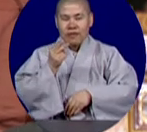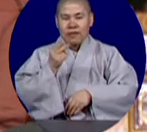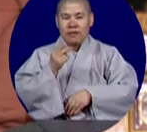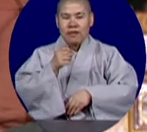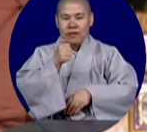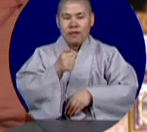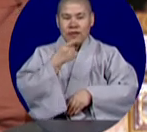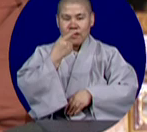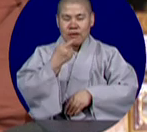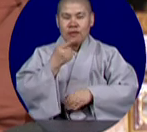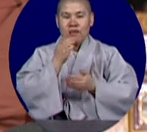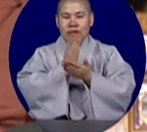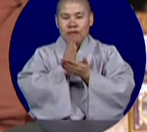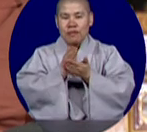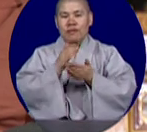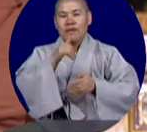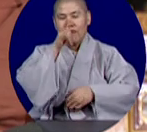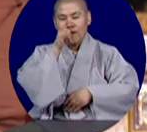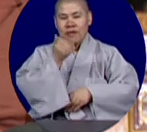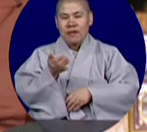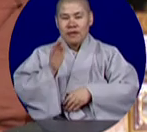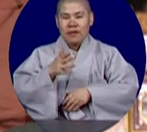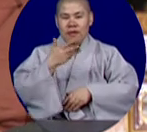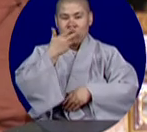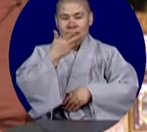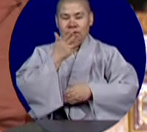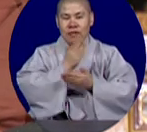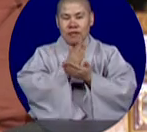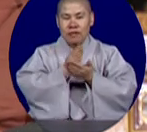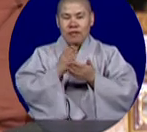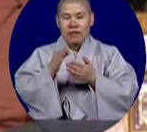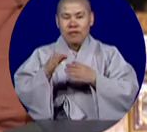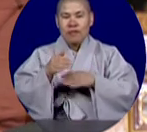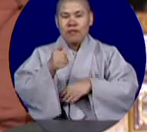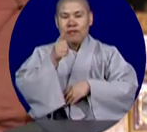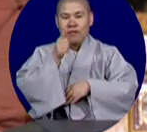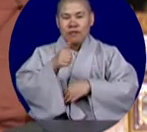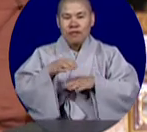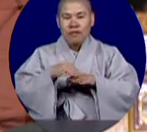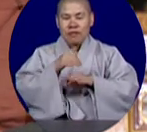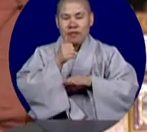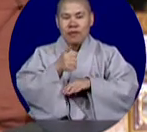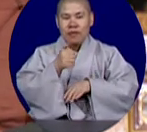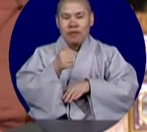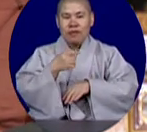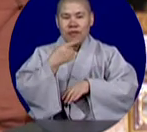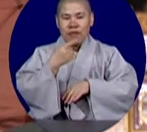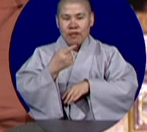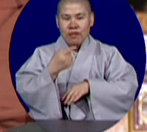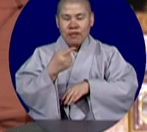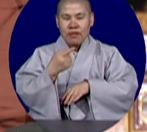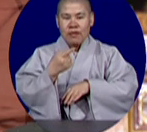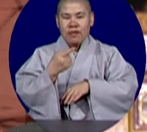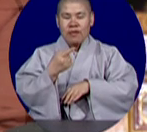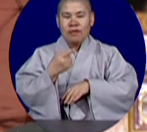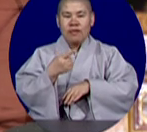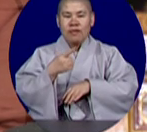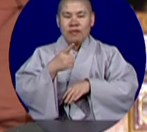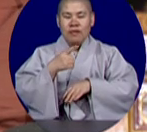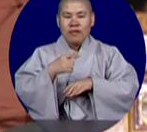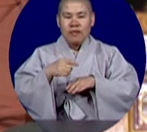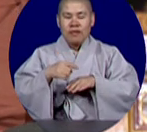쉬운 1가지가 있고 있는데요. 그 8가지는 왕에 속하고 쉬운 1가지는 그 왕을 따르는